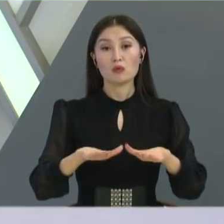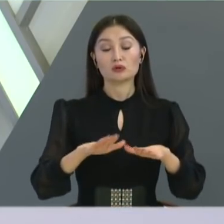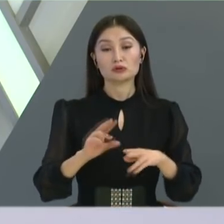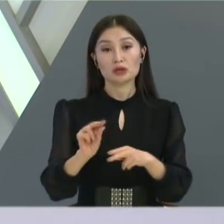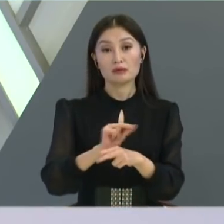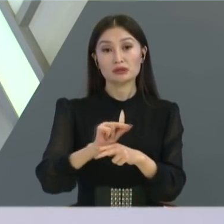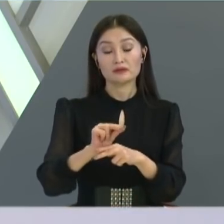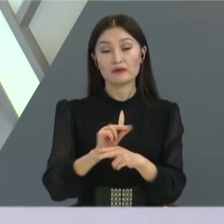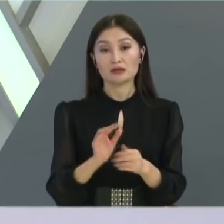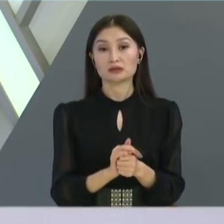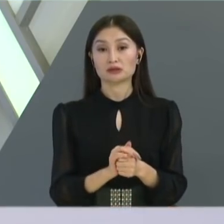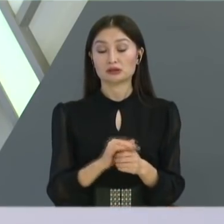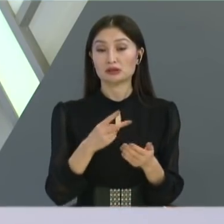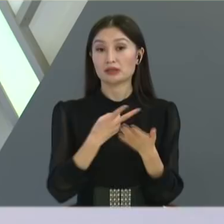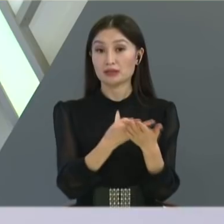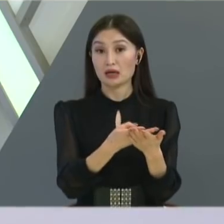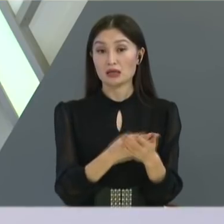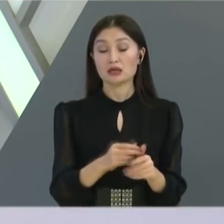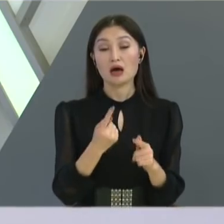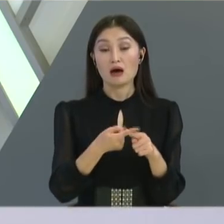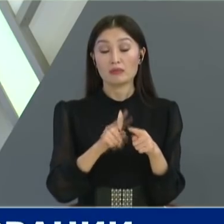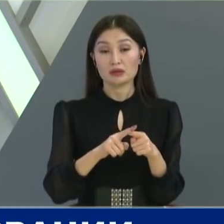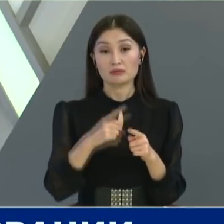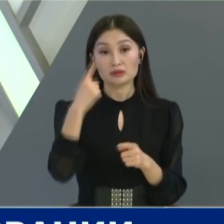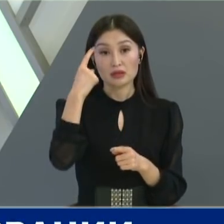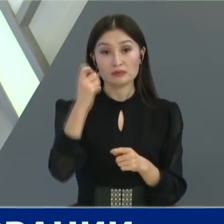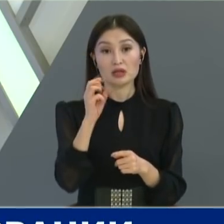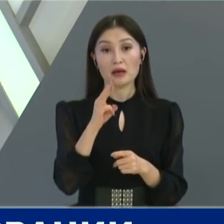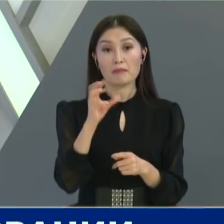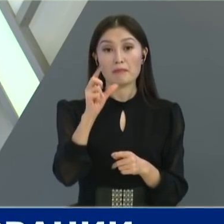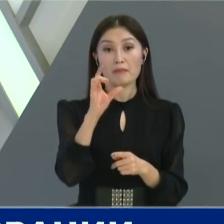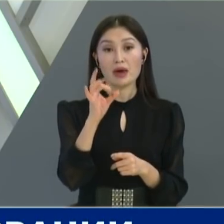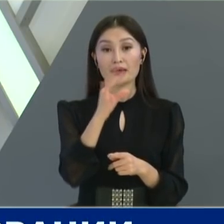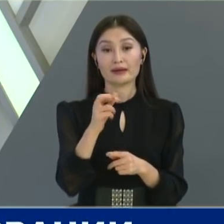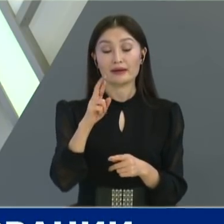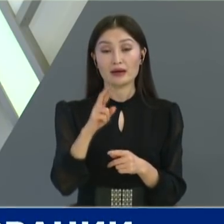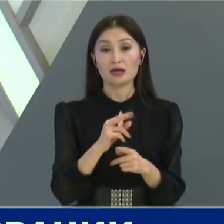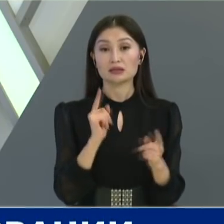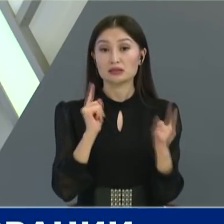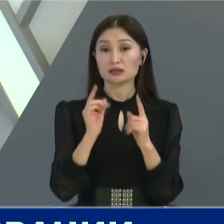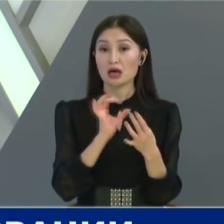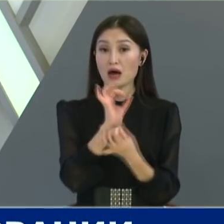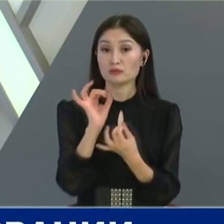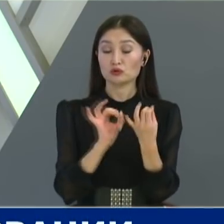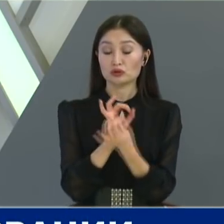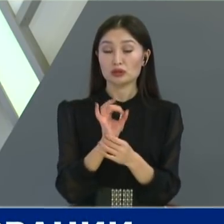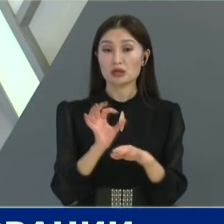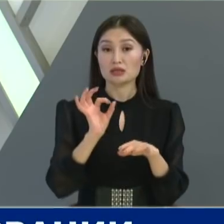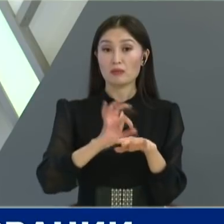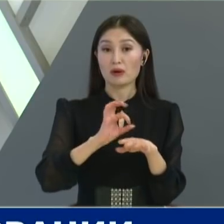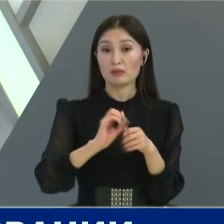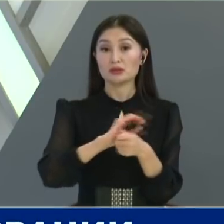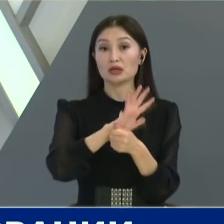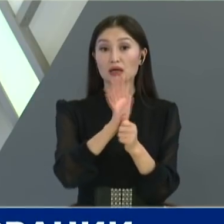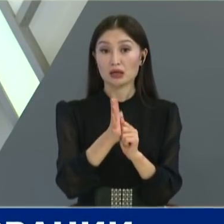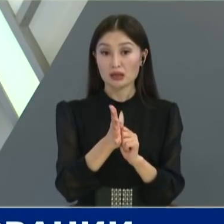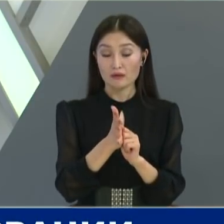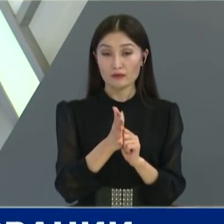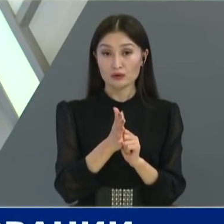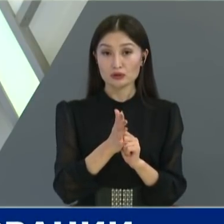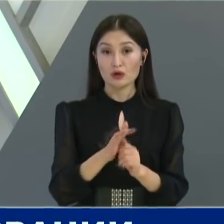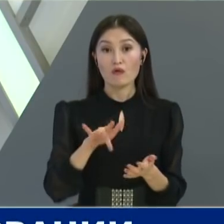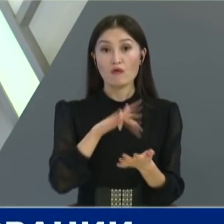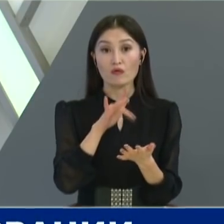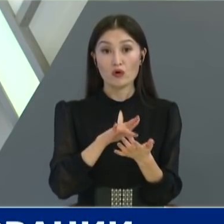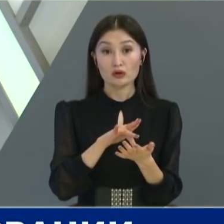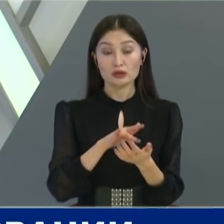и изоляции. Об этом сообщила пресс-служба мэрии. В муниципалитете на заседании обсуждена ситуация с заболеваемостью коронавирусной инфекцией в